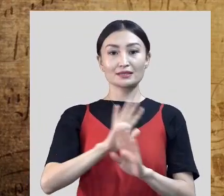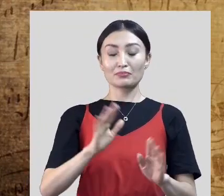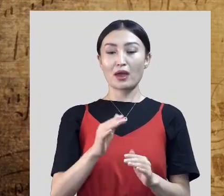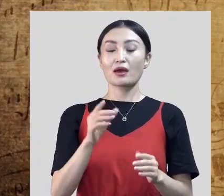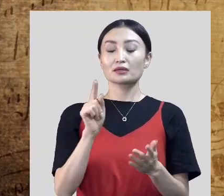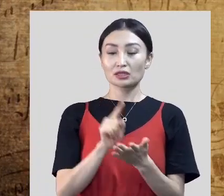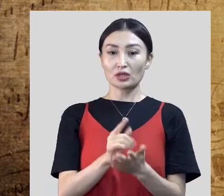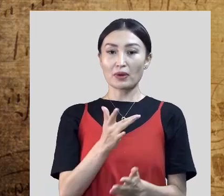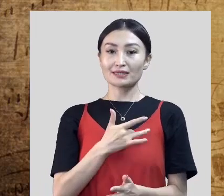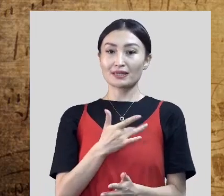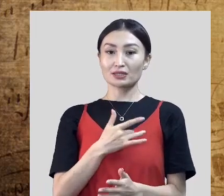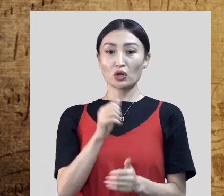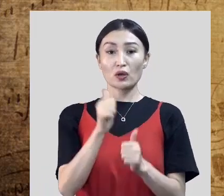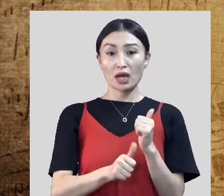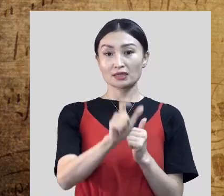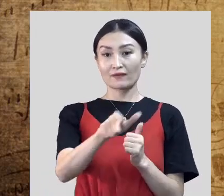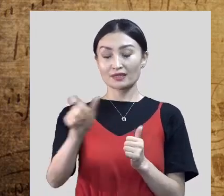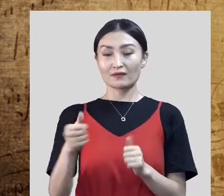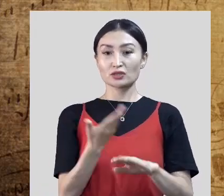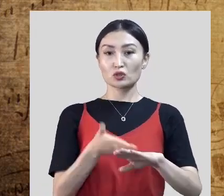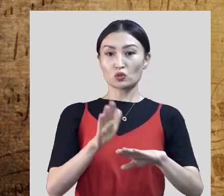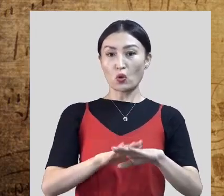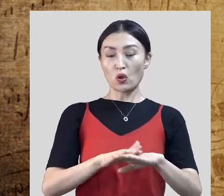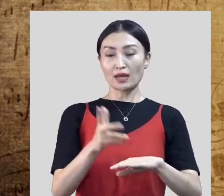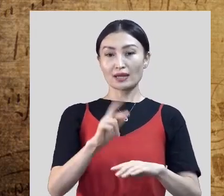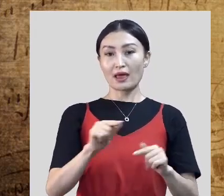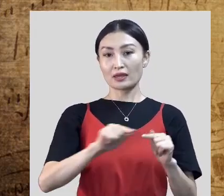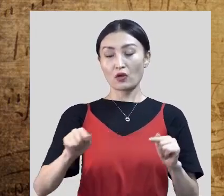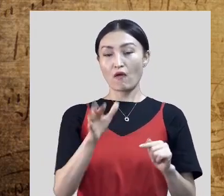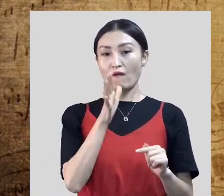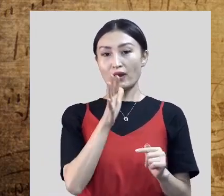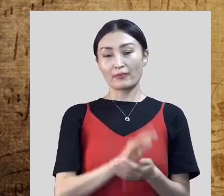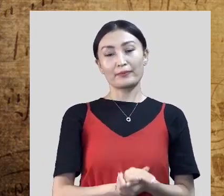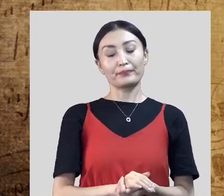сердце у каждого из нас, особенно в тяжелые для нее времена.